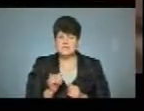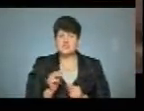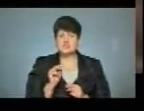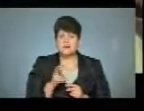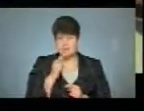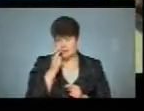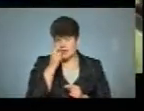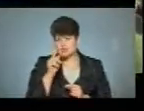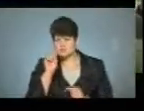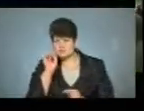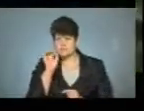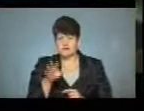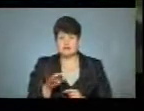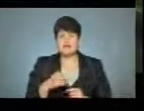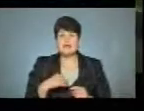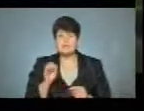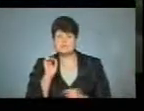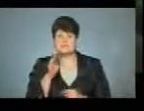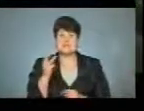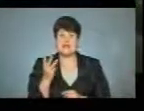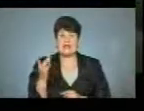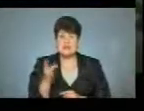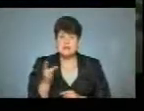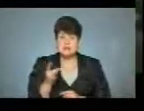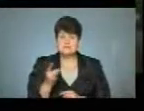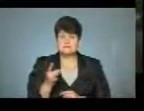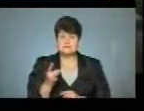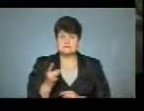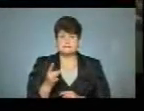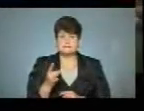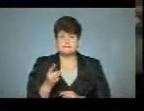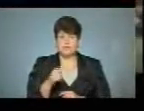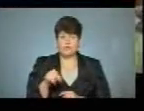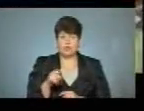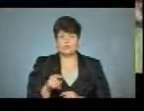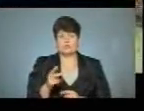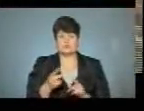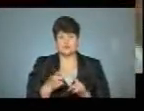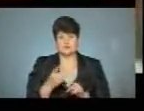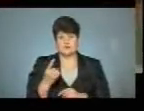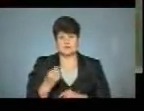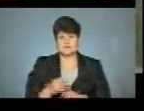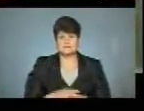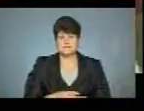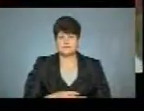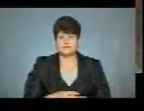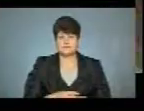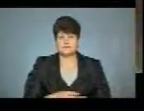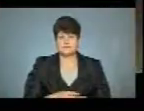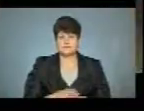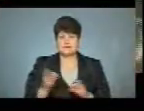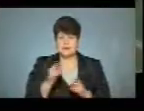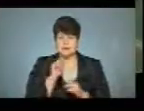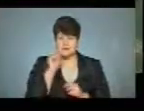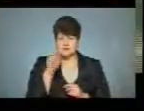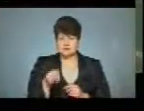далі кинути. Я метнув 3 рази в 3-й коло і в 2-й 1 раз. Треба цілитись,